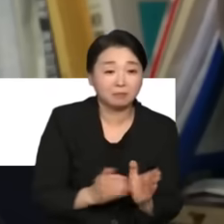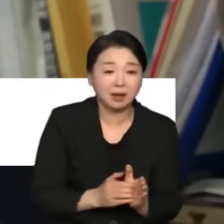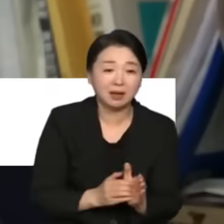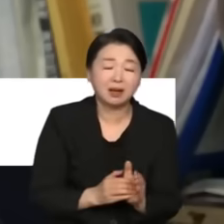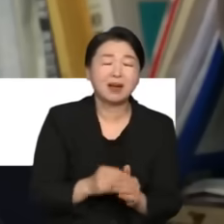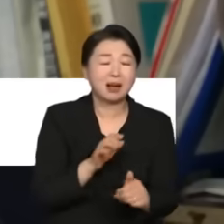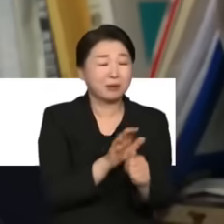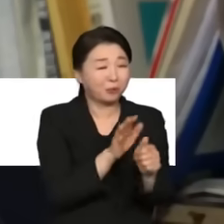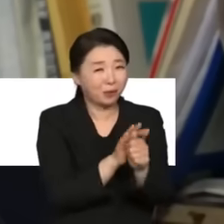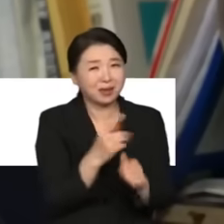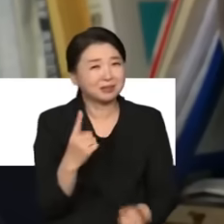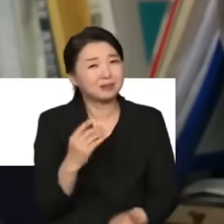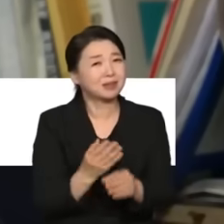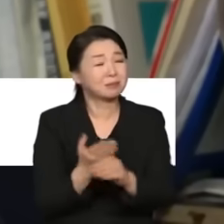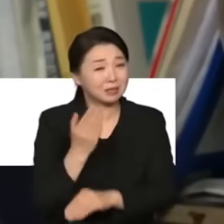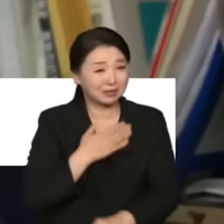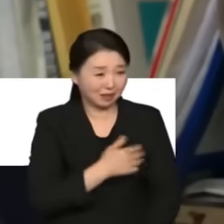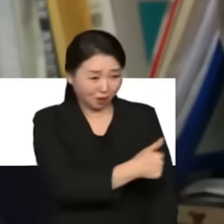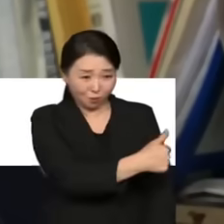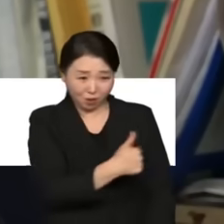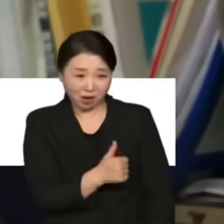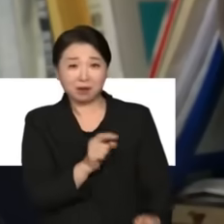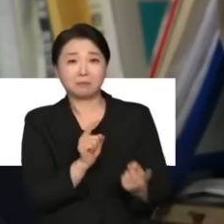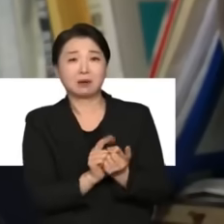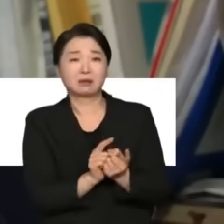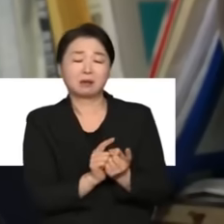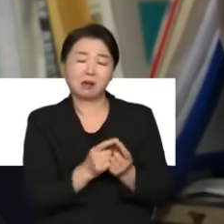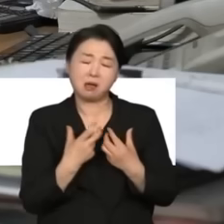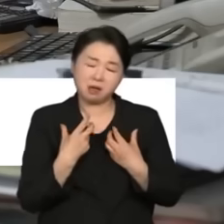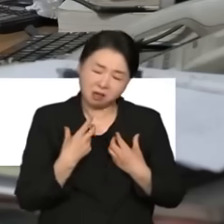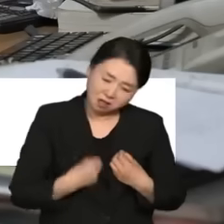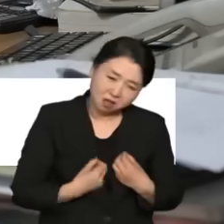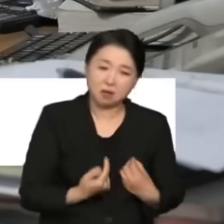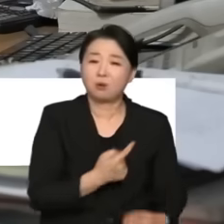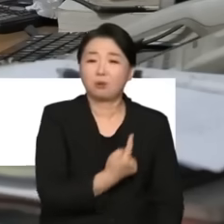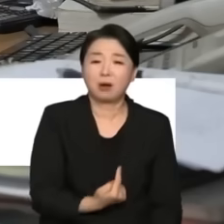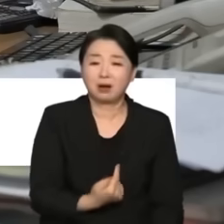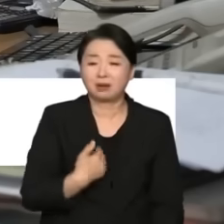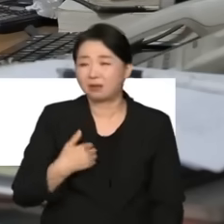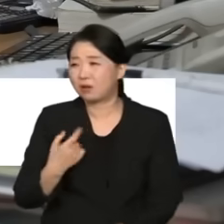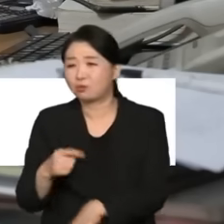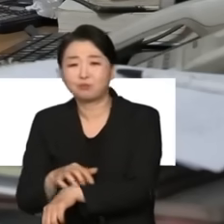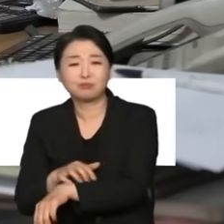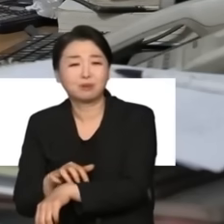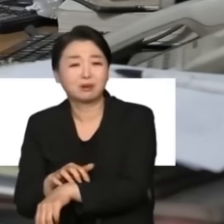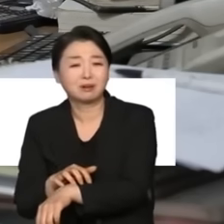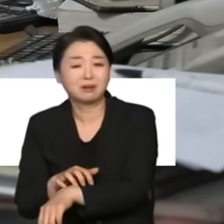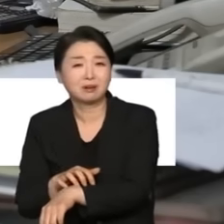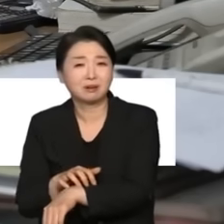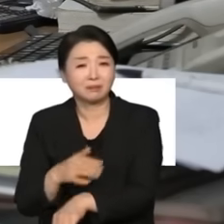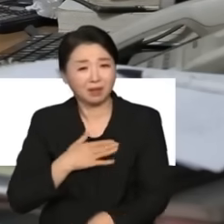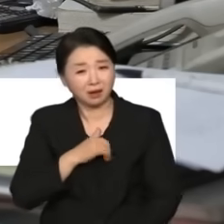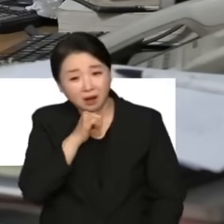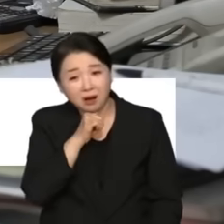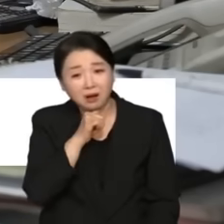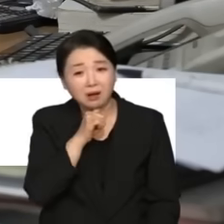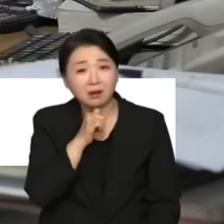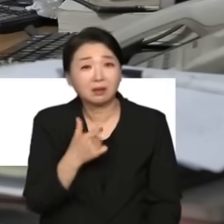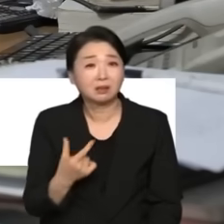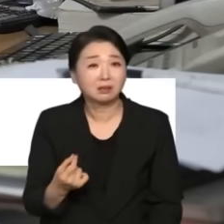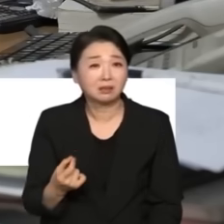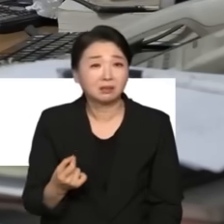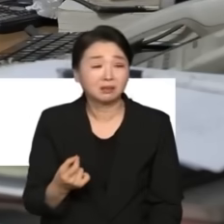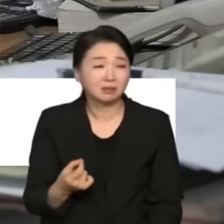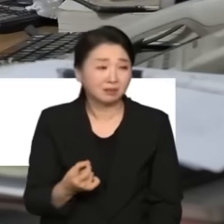사피를 를 찾아오시는 분들은 절망적인 상황이죠 내가 조금 불편하고 내가 좀 가난하면